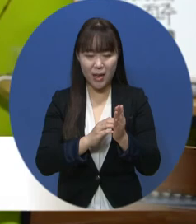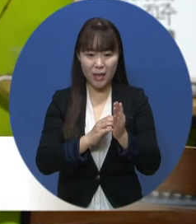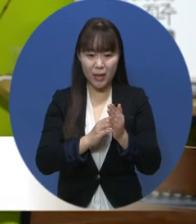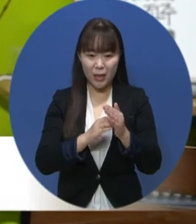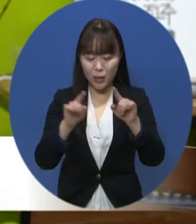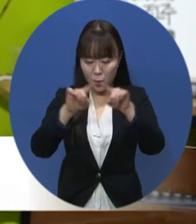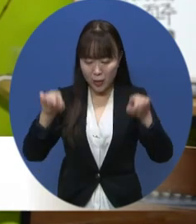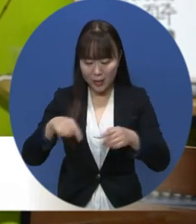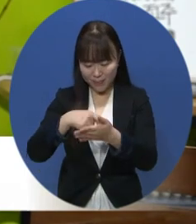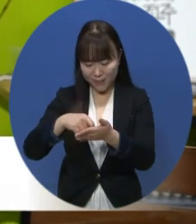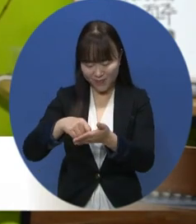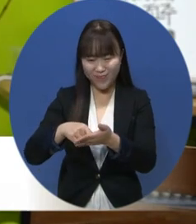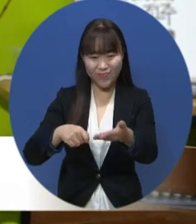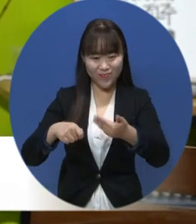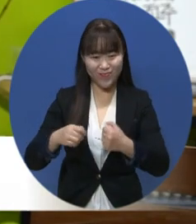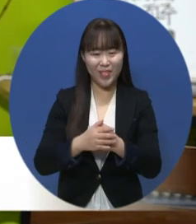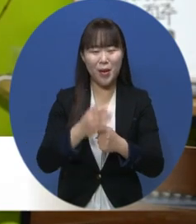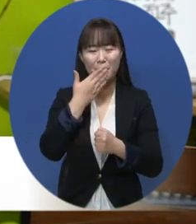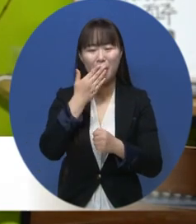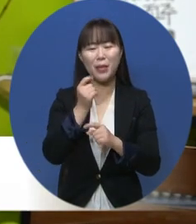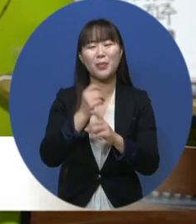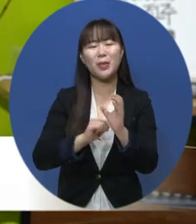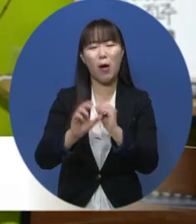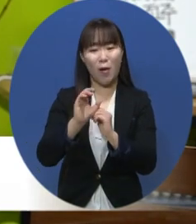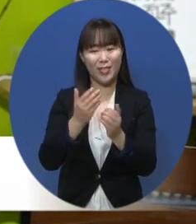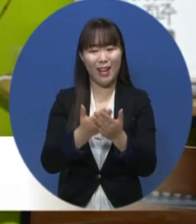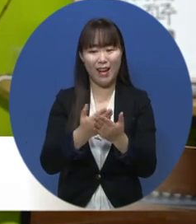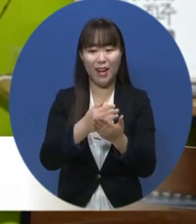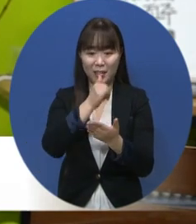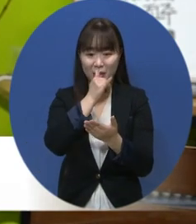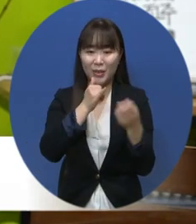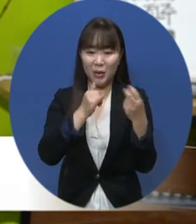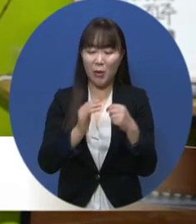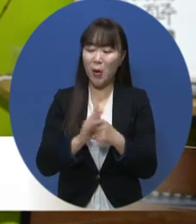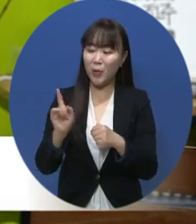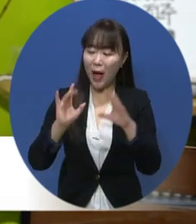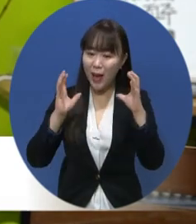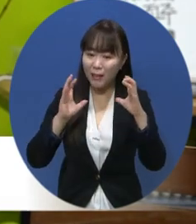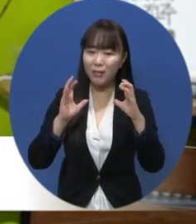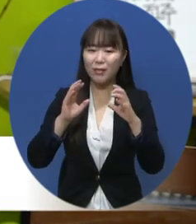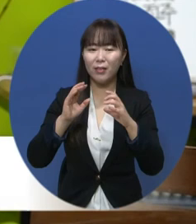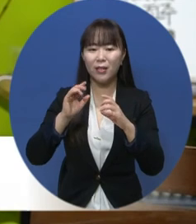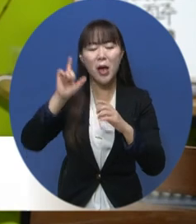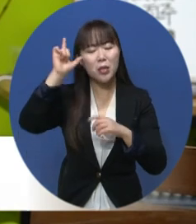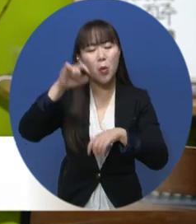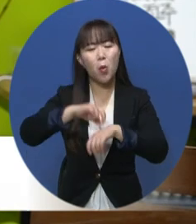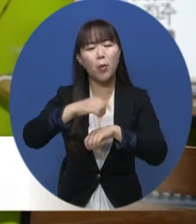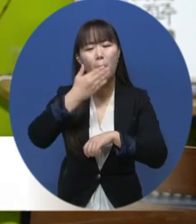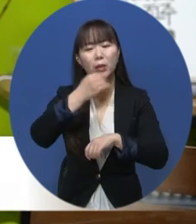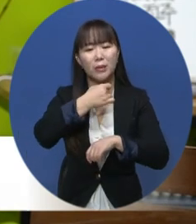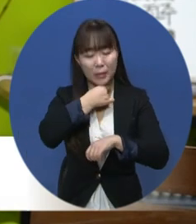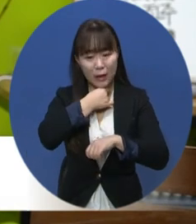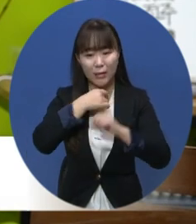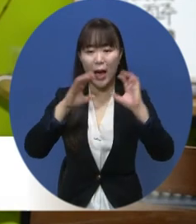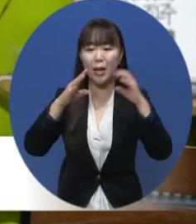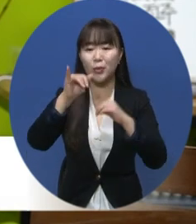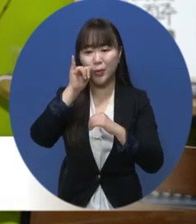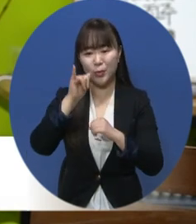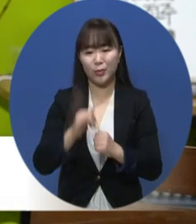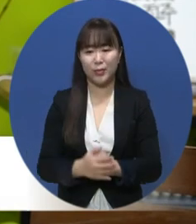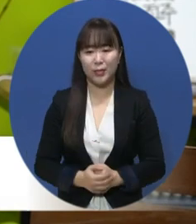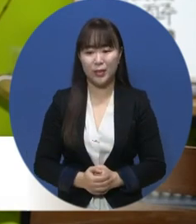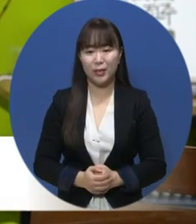쓰기 시작을 했습니다. 밥을 좀 더 달라는 아이들도 있고 또 어떤 아이들은 소고기가 정말로 먹고 싶다고 그런 아이들도